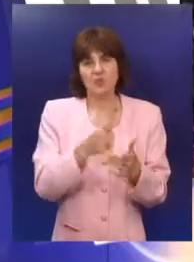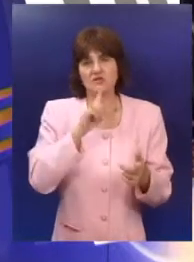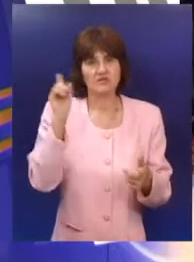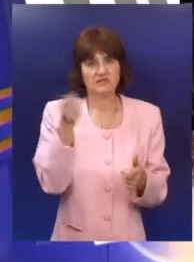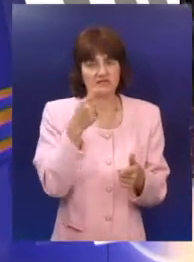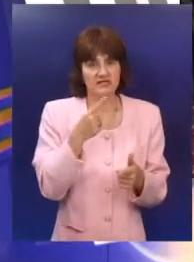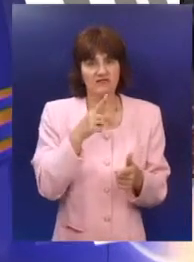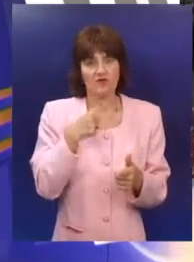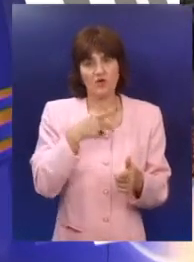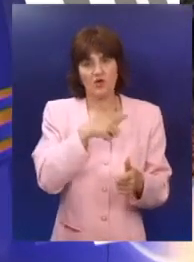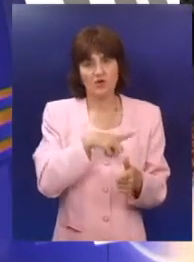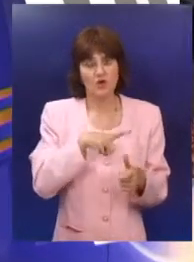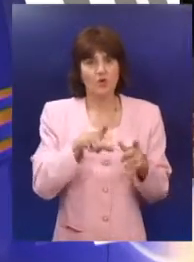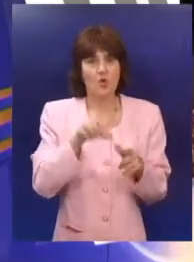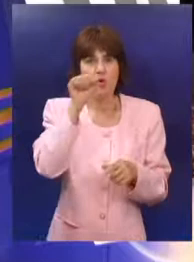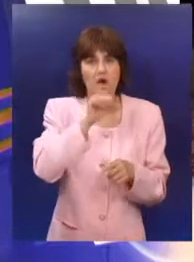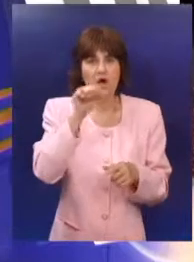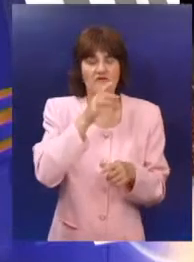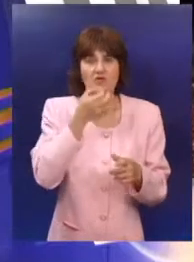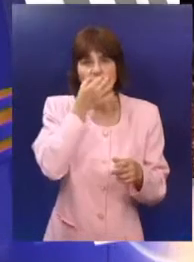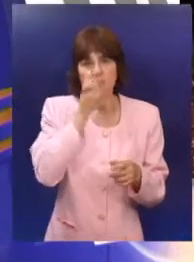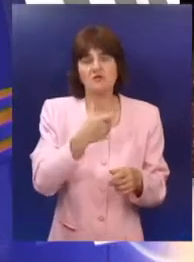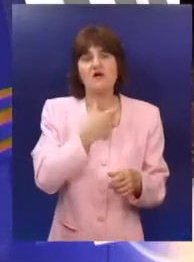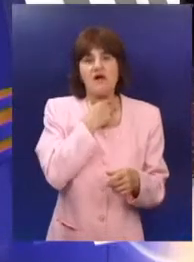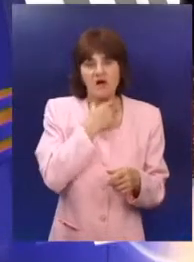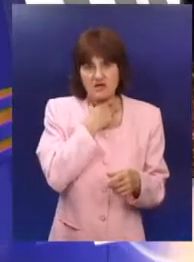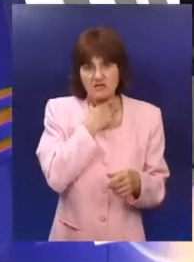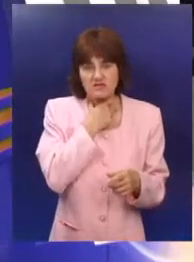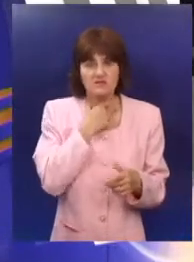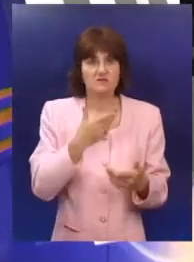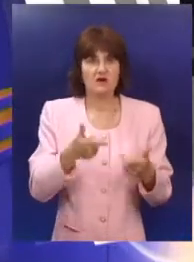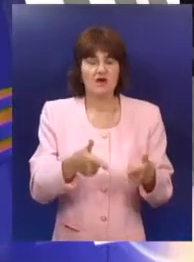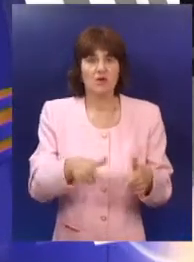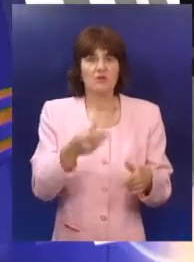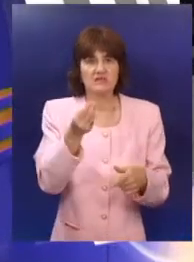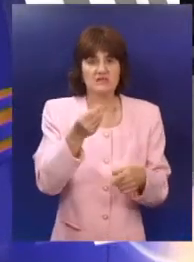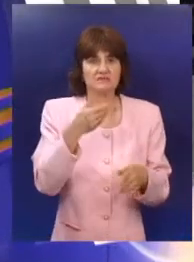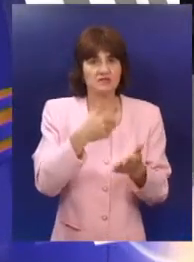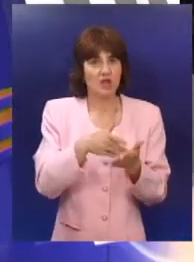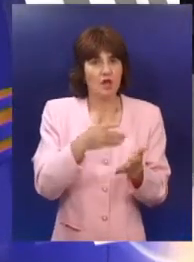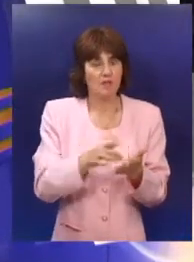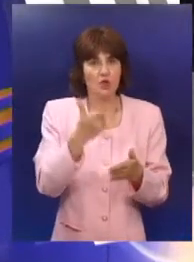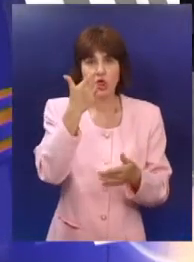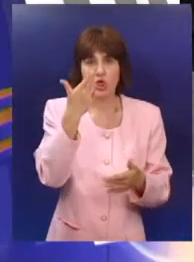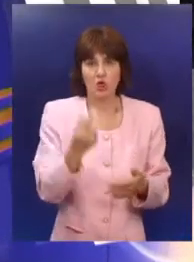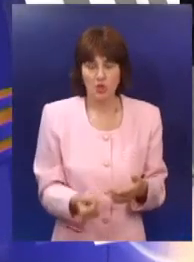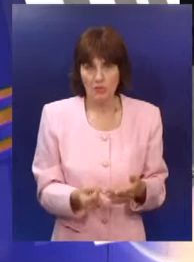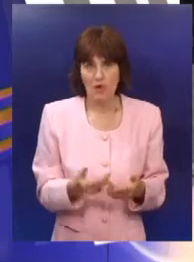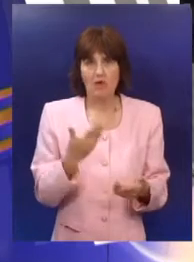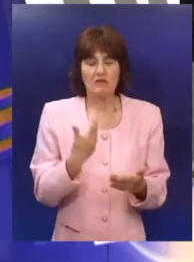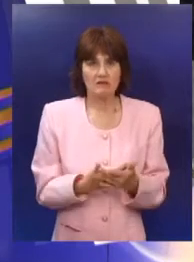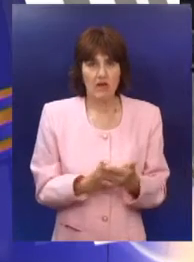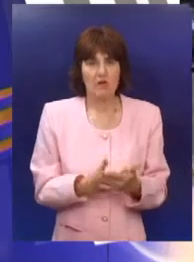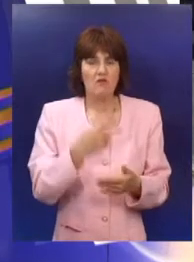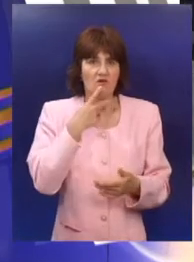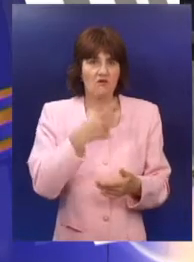padu, zbog čega se sve više vozača u čitavoj Evropi okreće tom gorivu. Od početka godine u Srbiji potrošnja je dvostruko viša nego lane